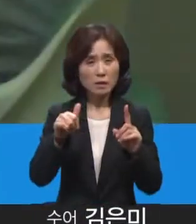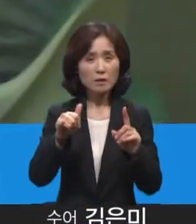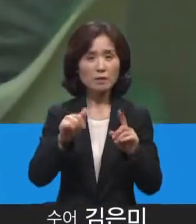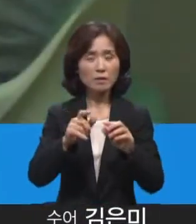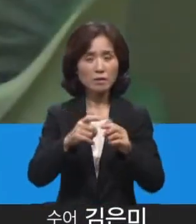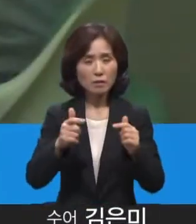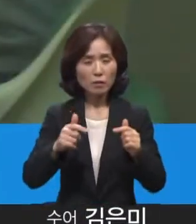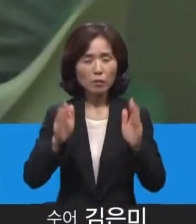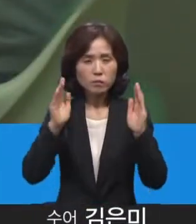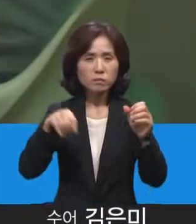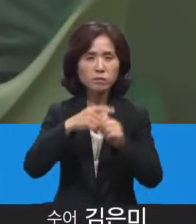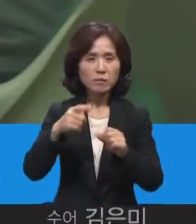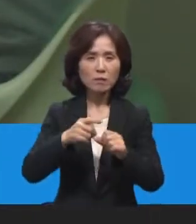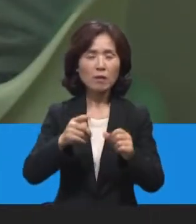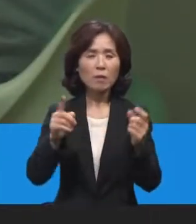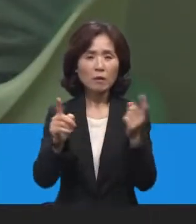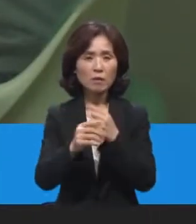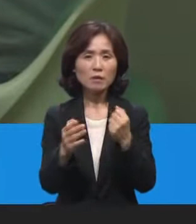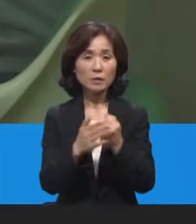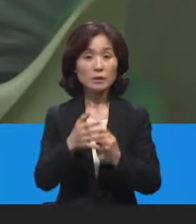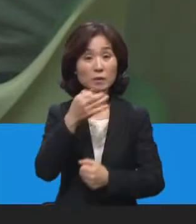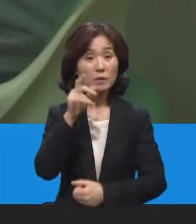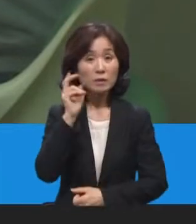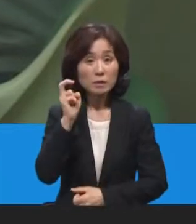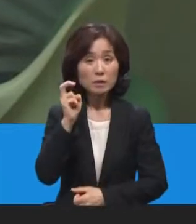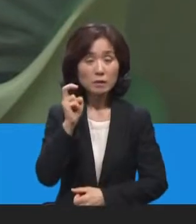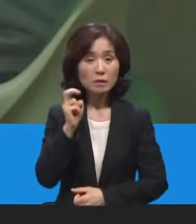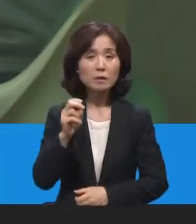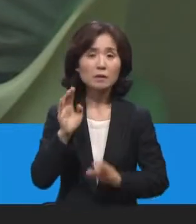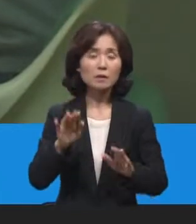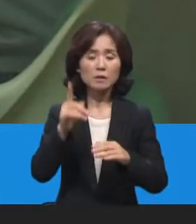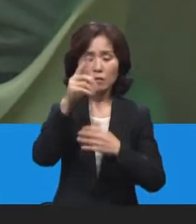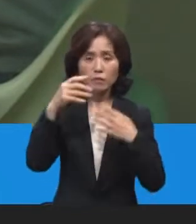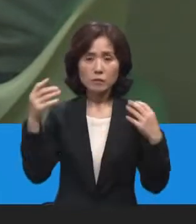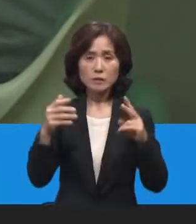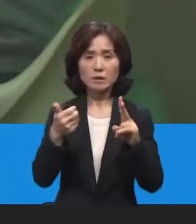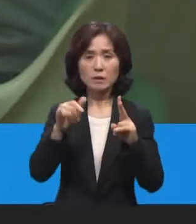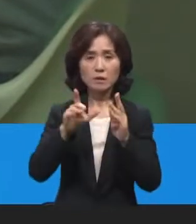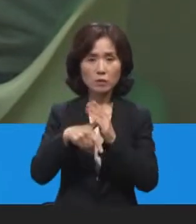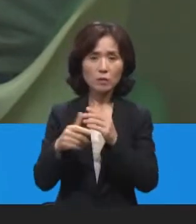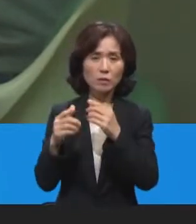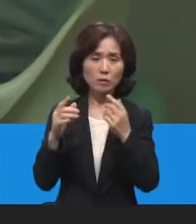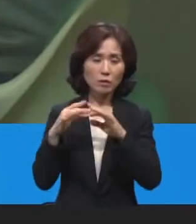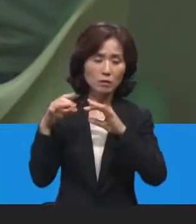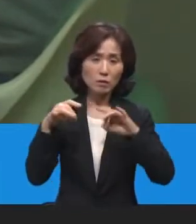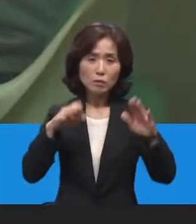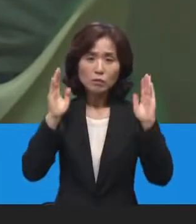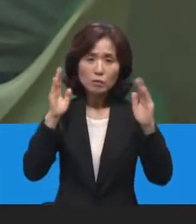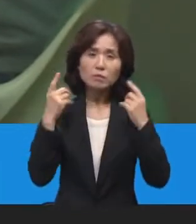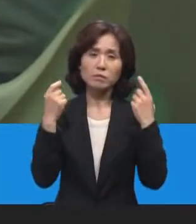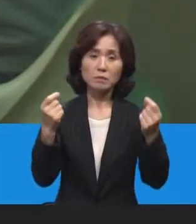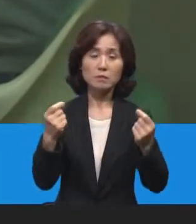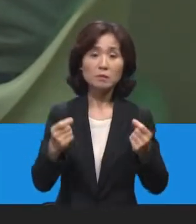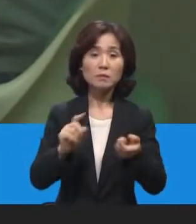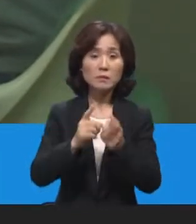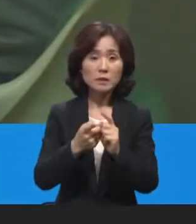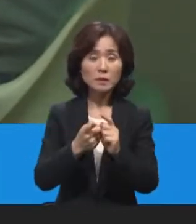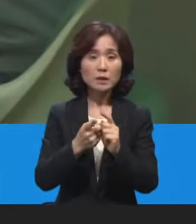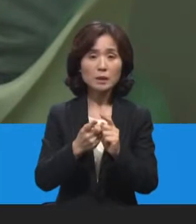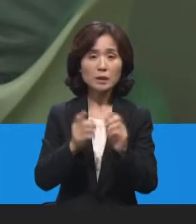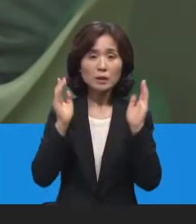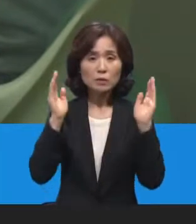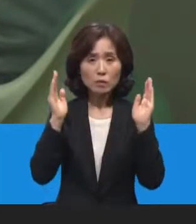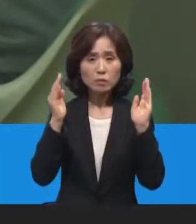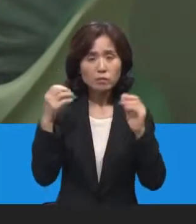일단 다음 학기에도 원격 수업을 이어가기로 했습니다 대신에 시험과 출석 부담은 줄이고 교육과정도